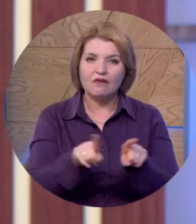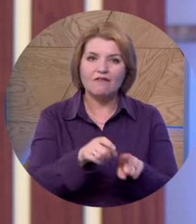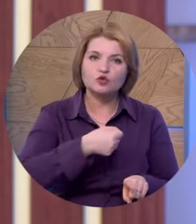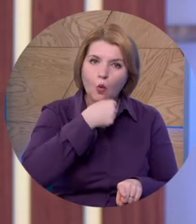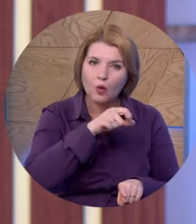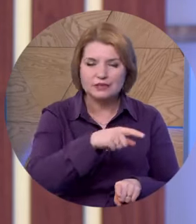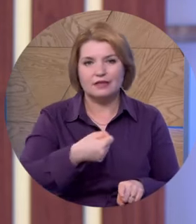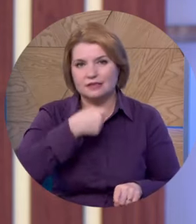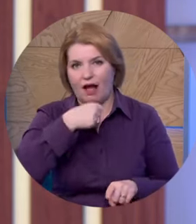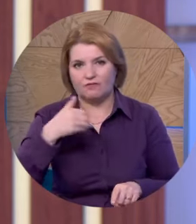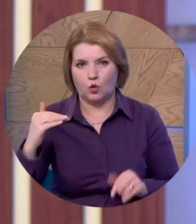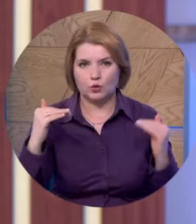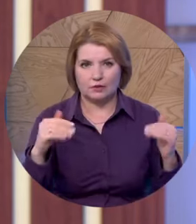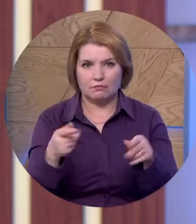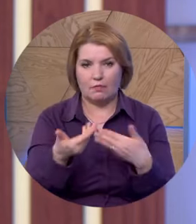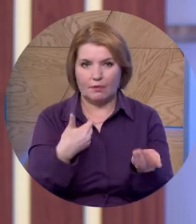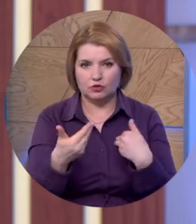вы выстраиваете,